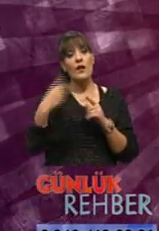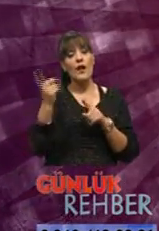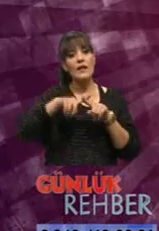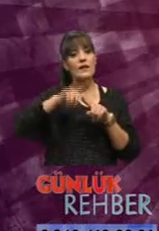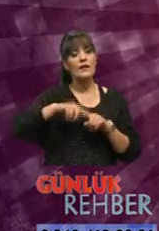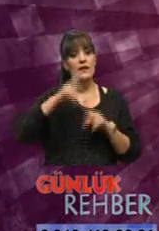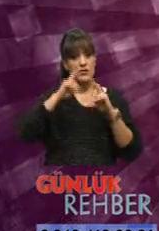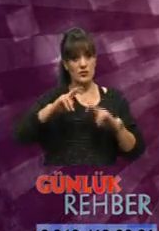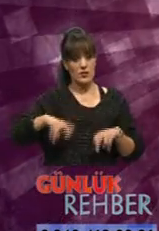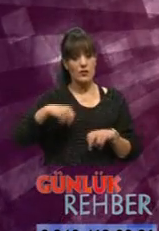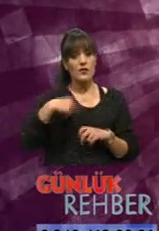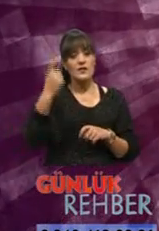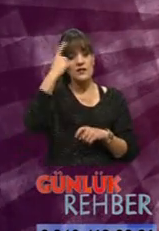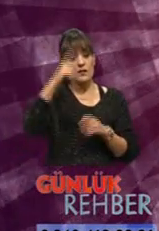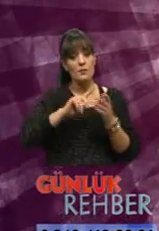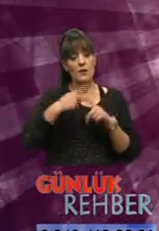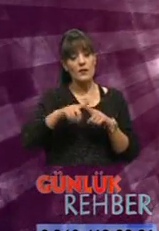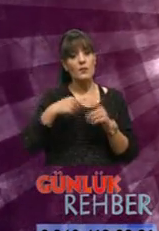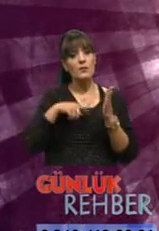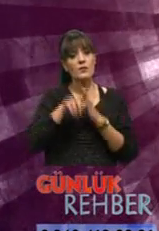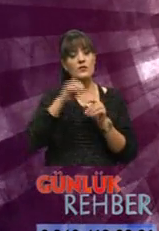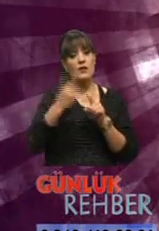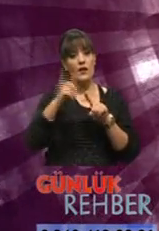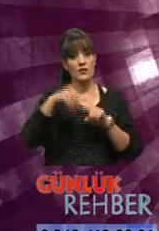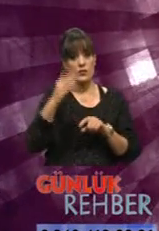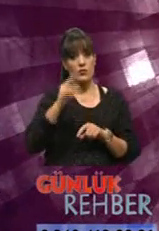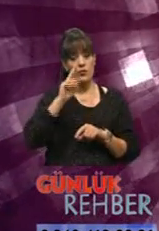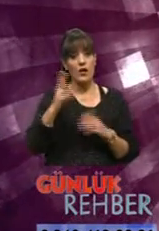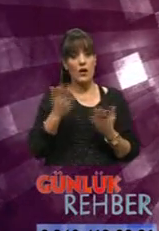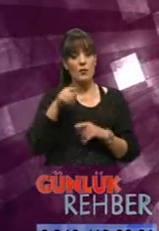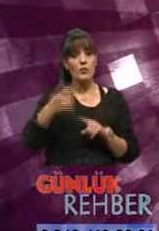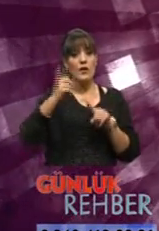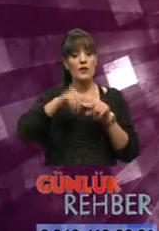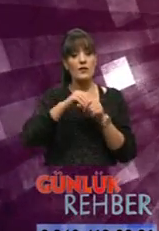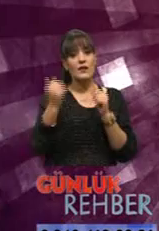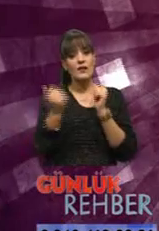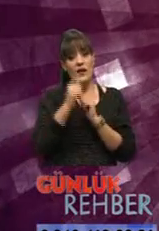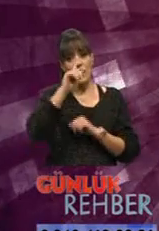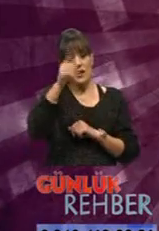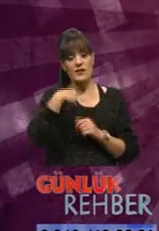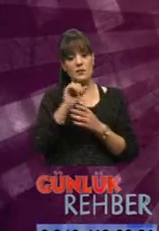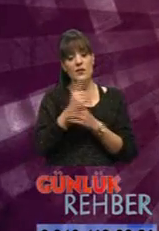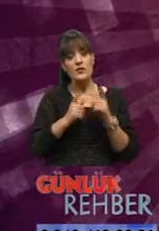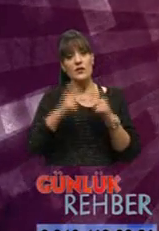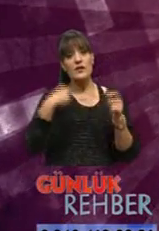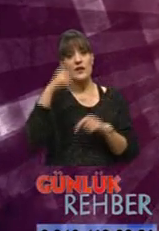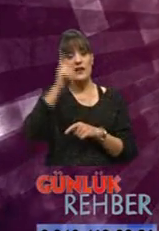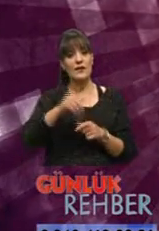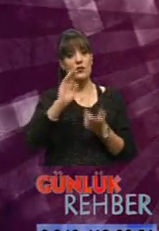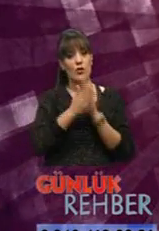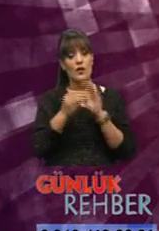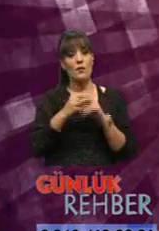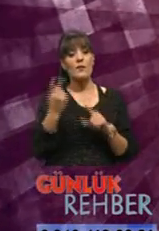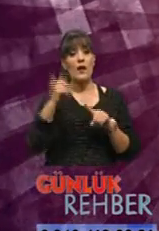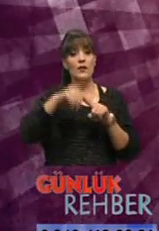etkileri inceleniyor. Zekanın matematik başarıları üzerinde etkisi olduğu görülüyor fakat bu etkinin yalnızca beceri gelişiminin ilk dönemlerinde